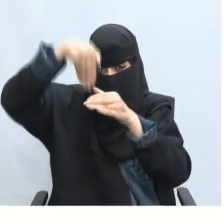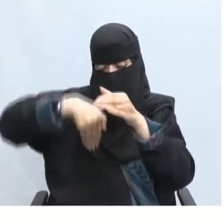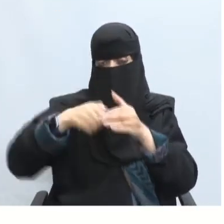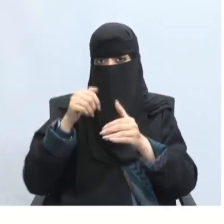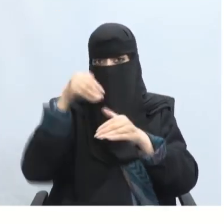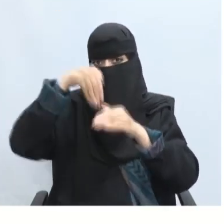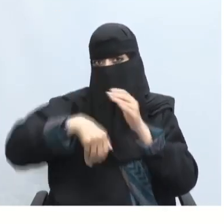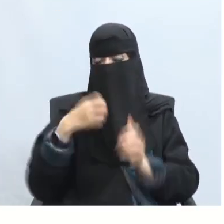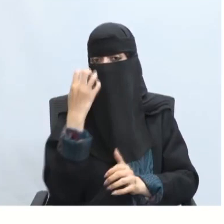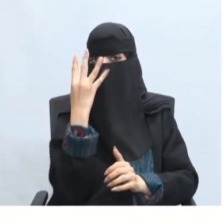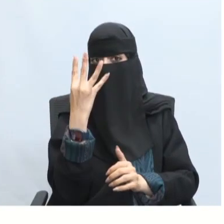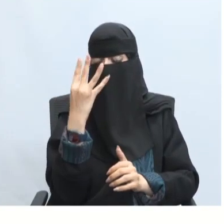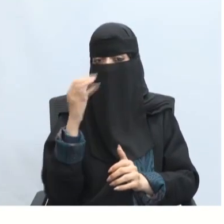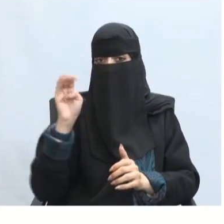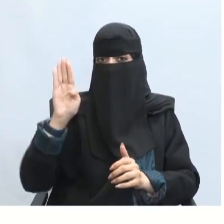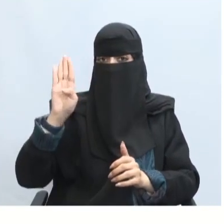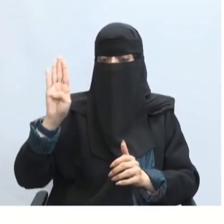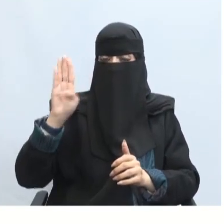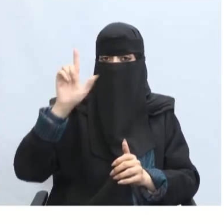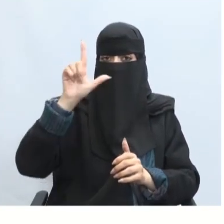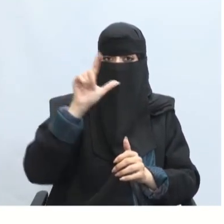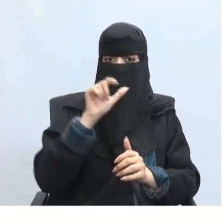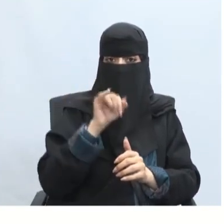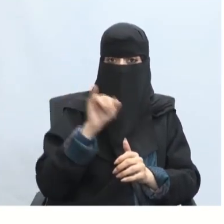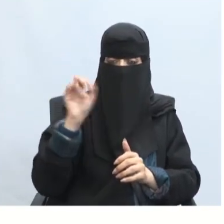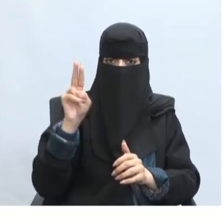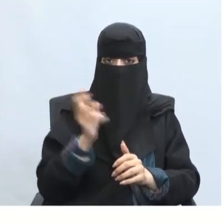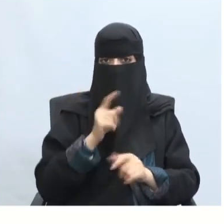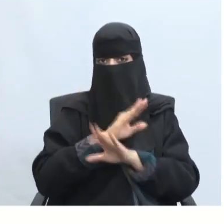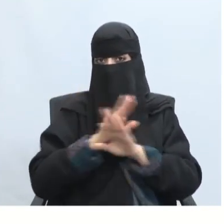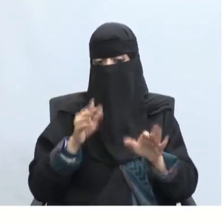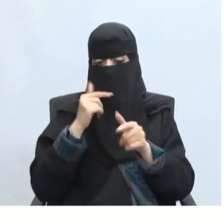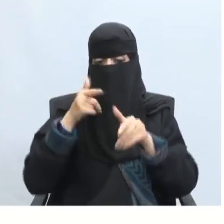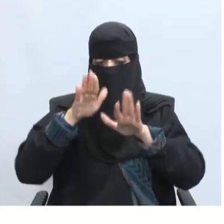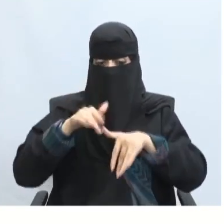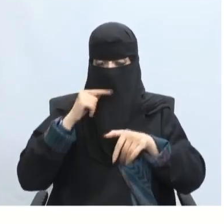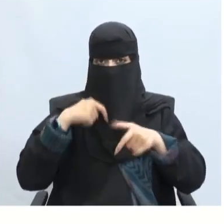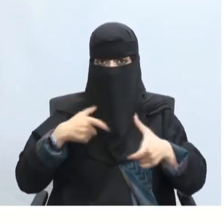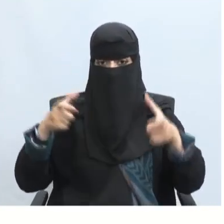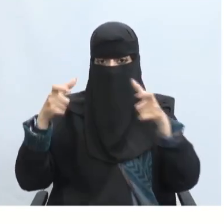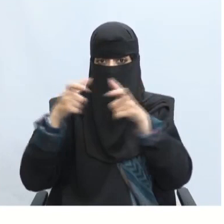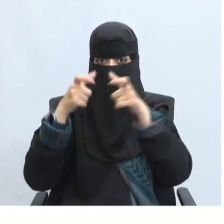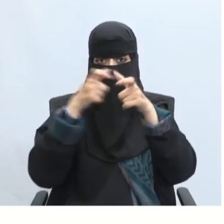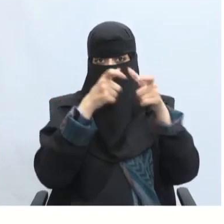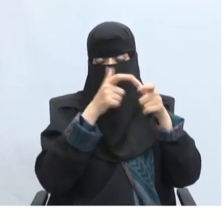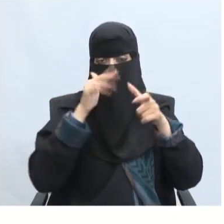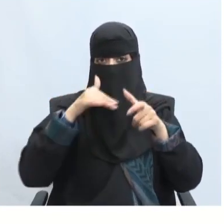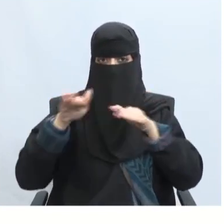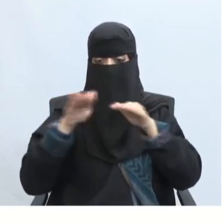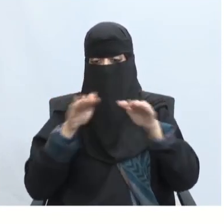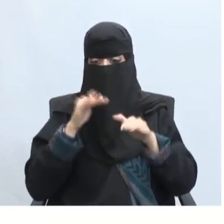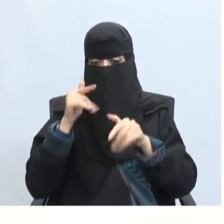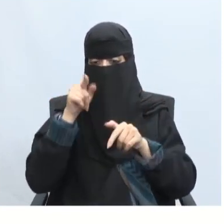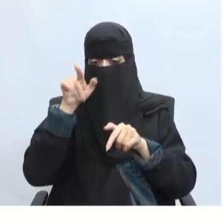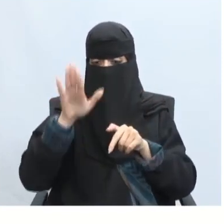4 كيلو متر فقط ايضا في الاحزمه الزلزاليه عزيزي الطالب عزيزتي